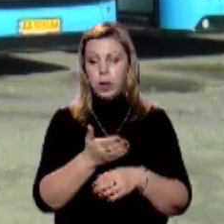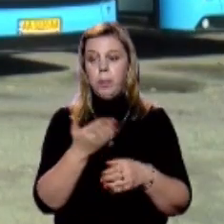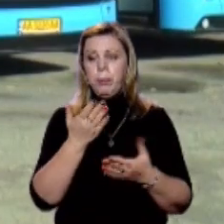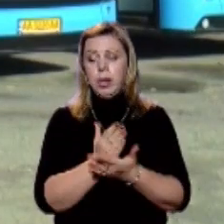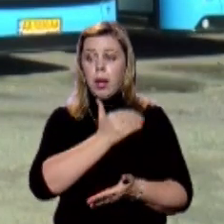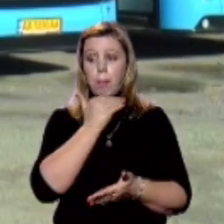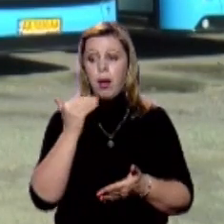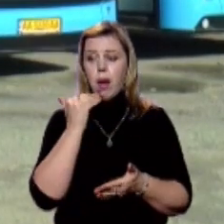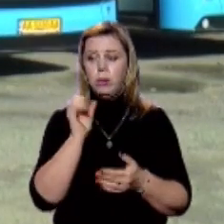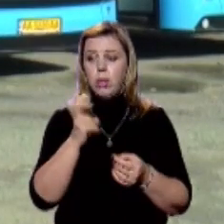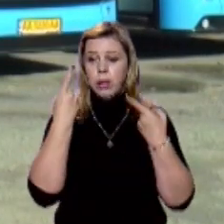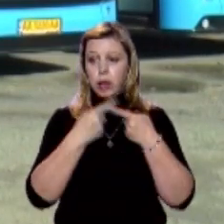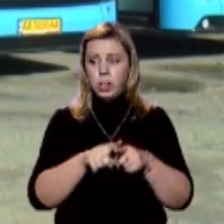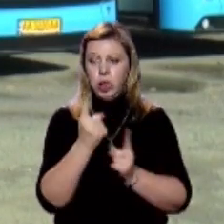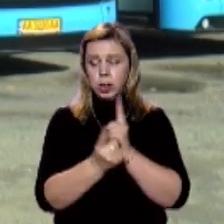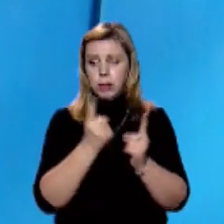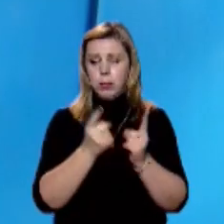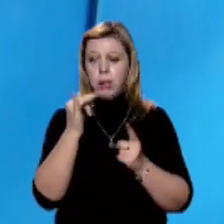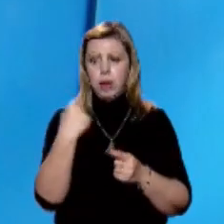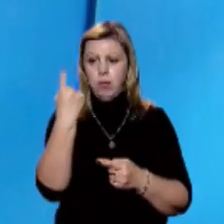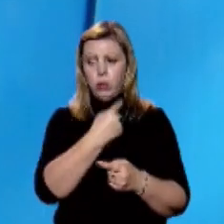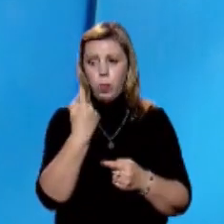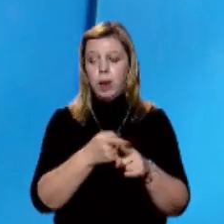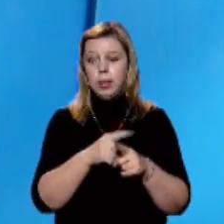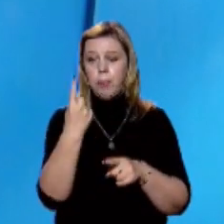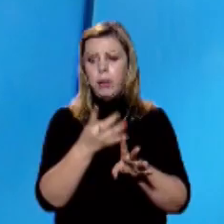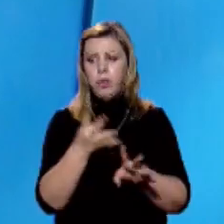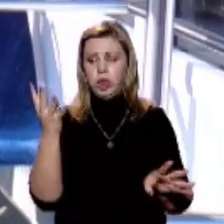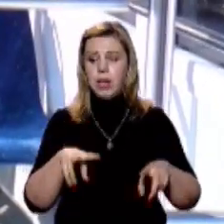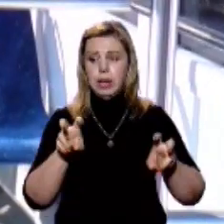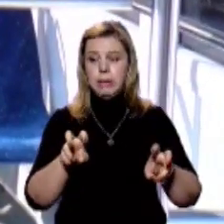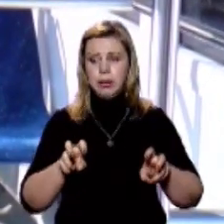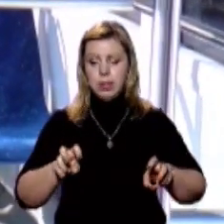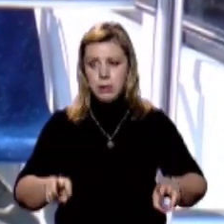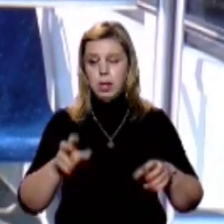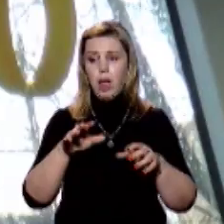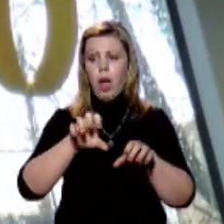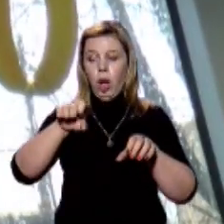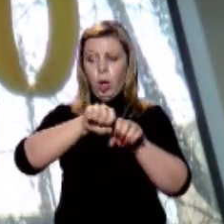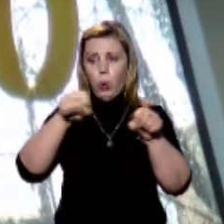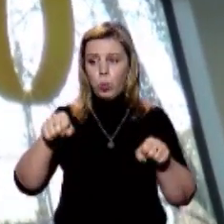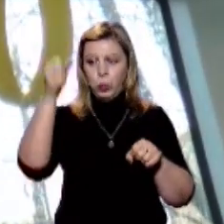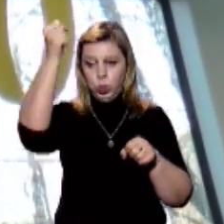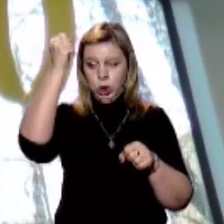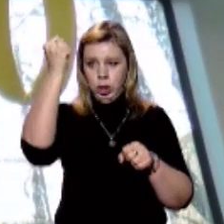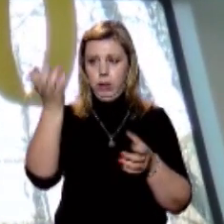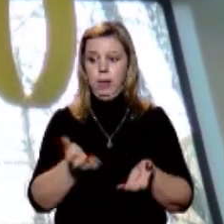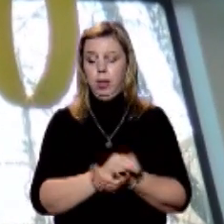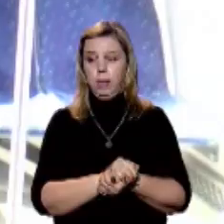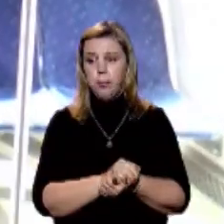є багато як технічних змін, так і візуальних. В першу чергу це сидіння, поручки на поручнях,